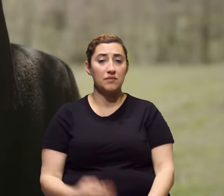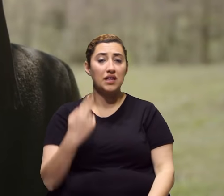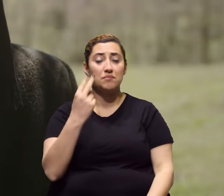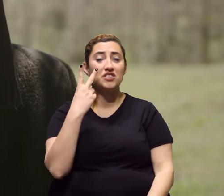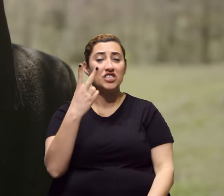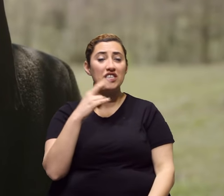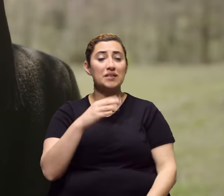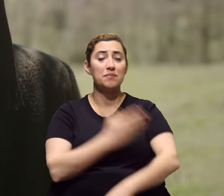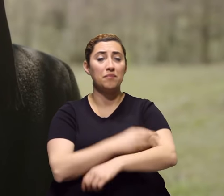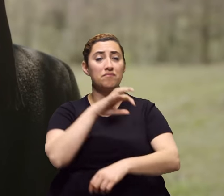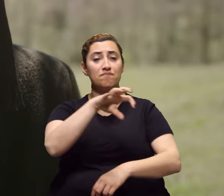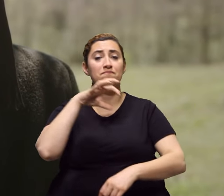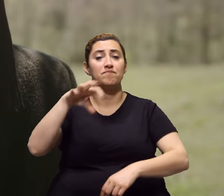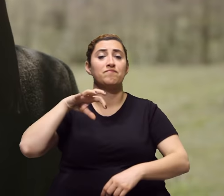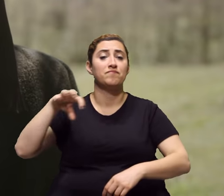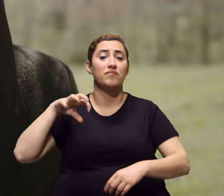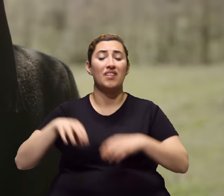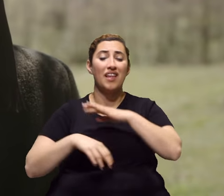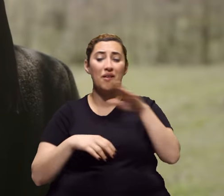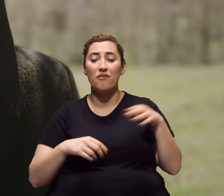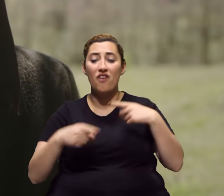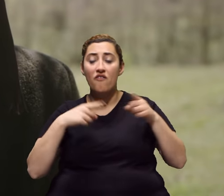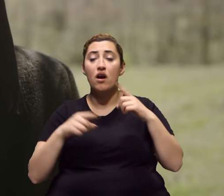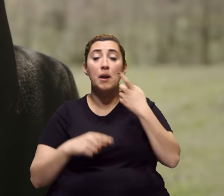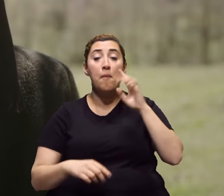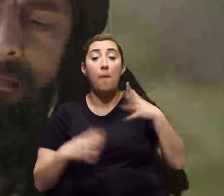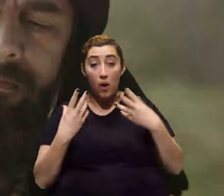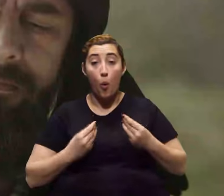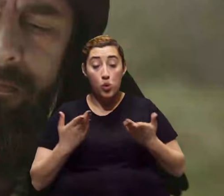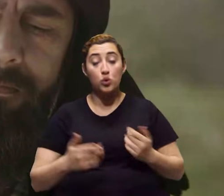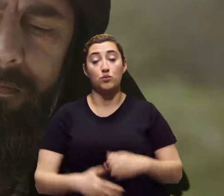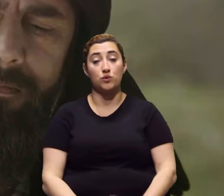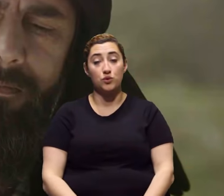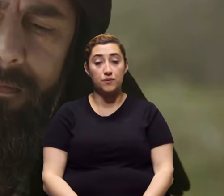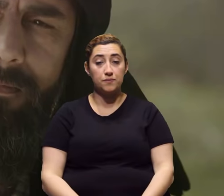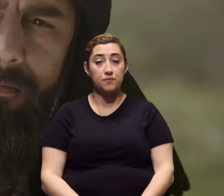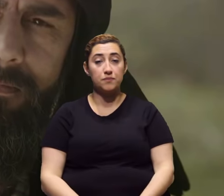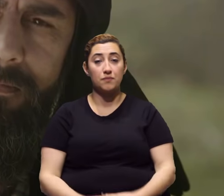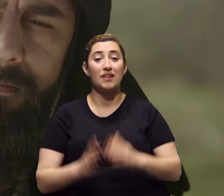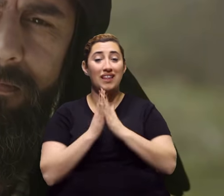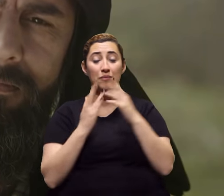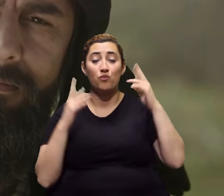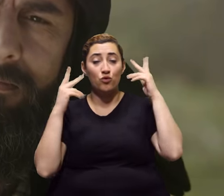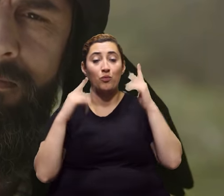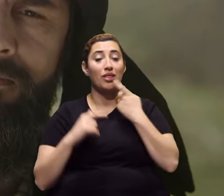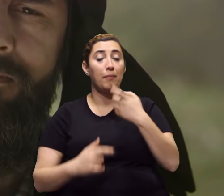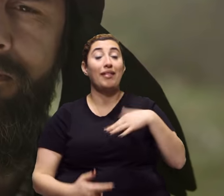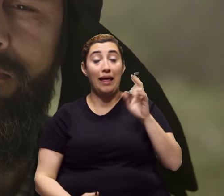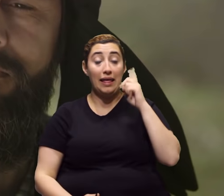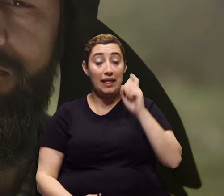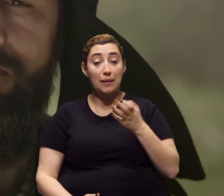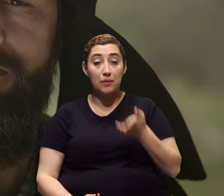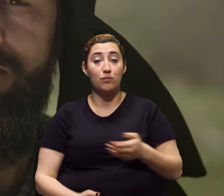72 kavme ulu nazar ile bakmayan da olur mu indi? Kitabı inkar değil midir